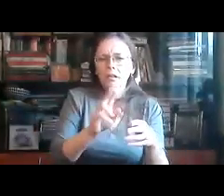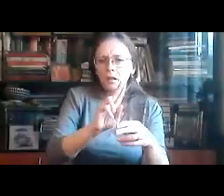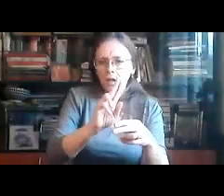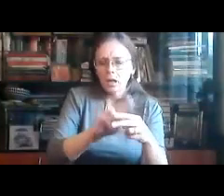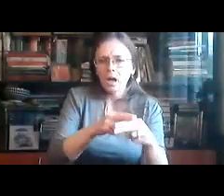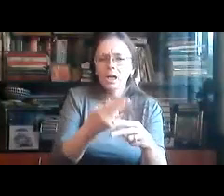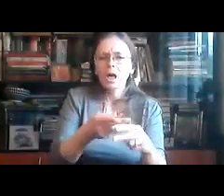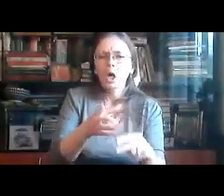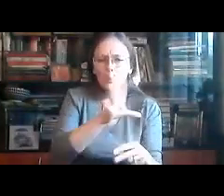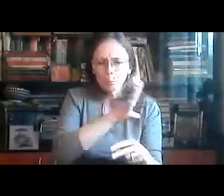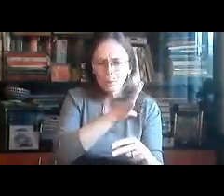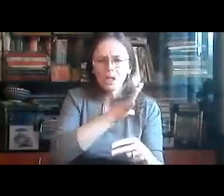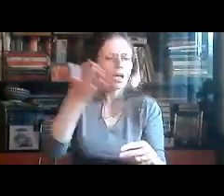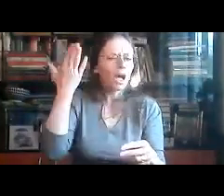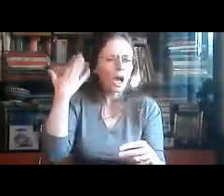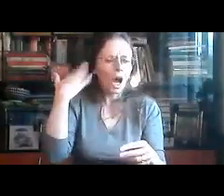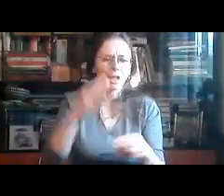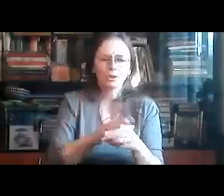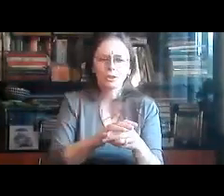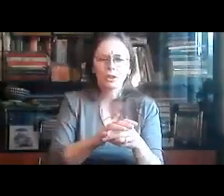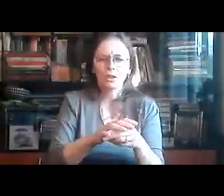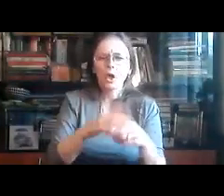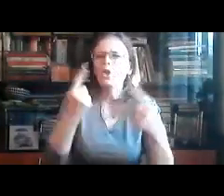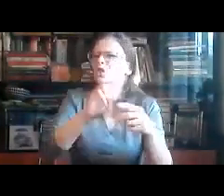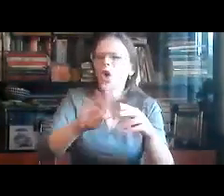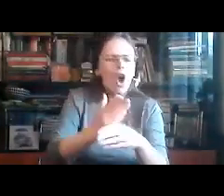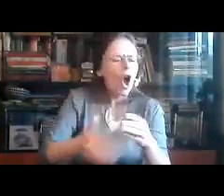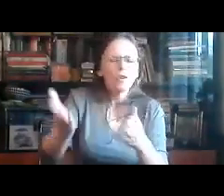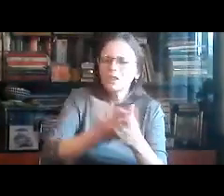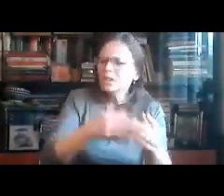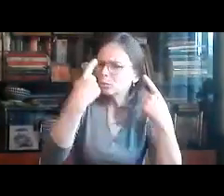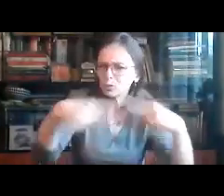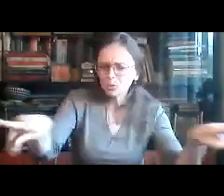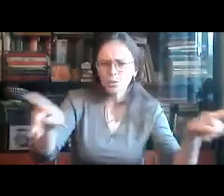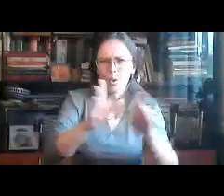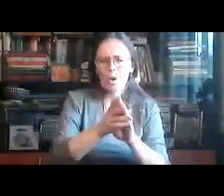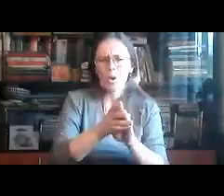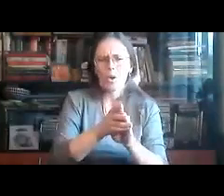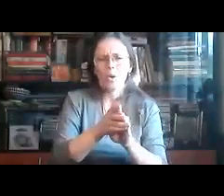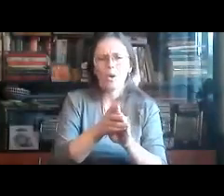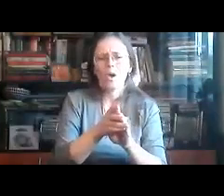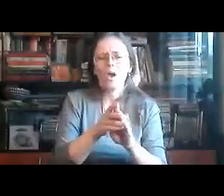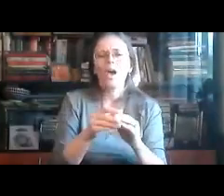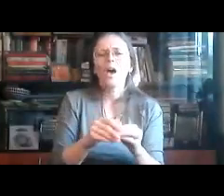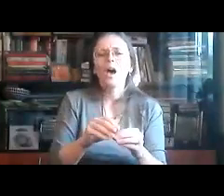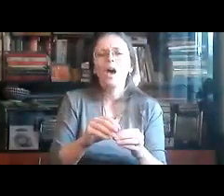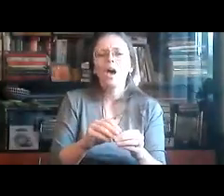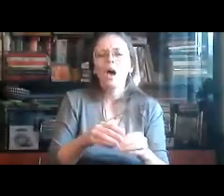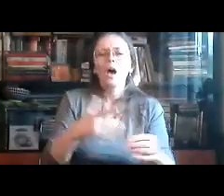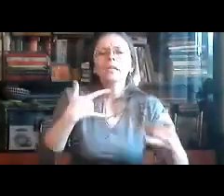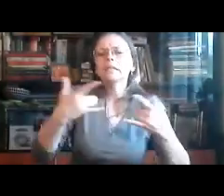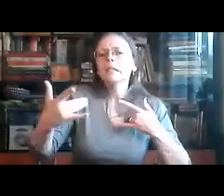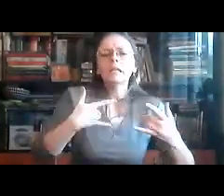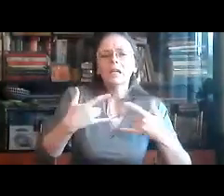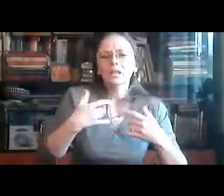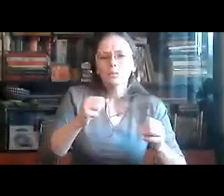простая технология, простые средства, такой дешевый, бедный театр, но с потрясающими хорошими актерами. Да? Вот, то